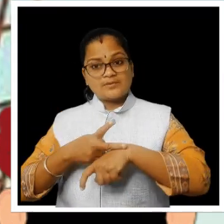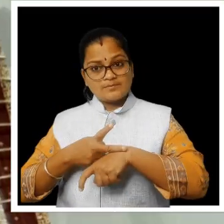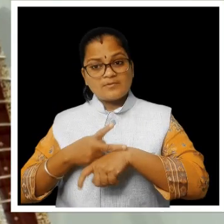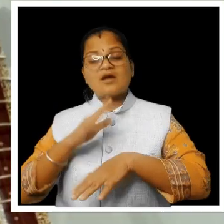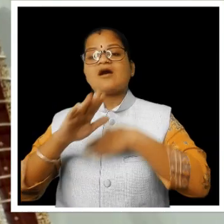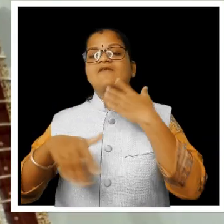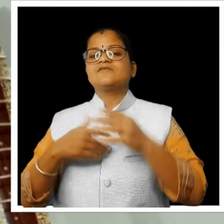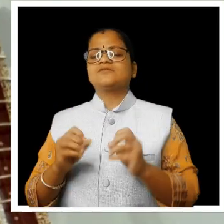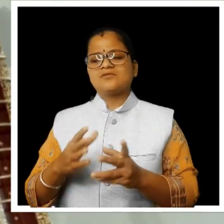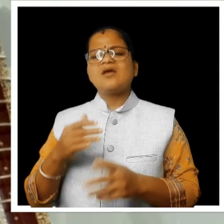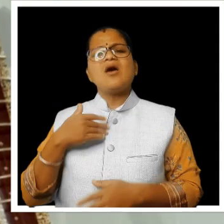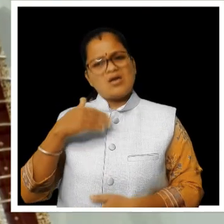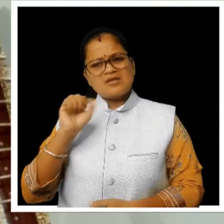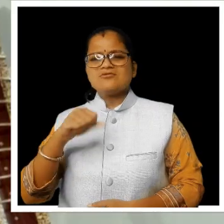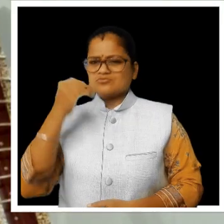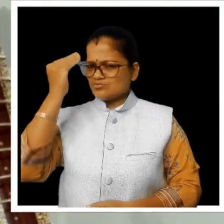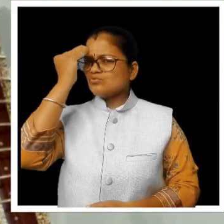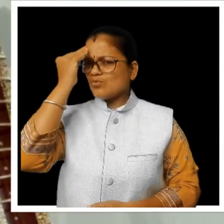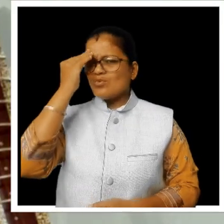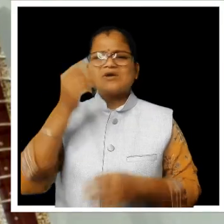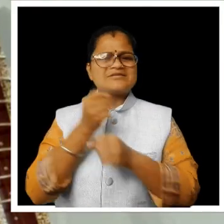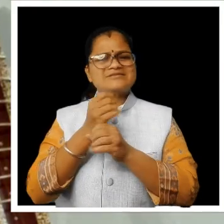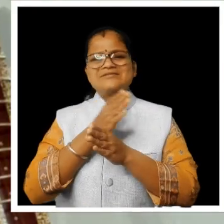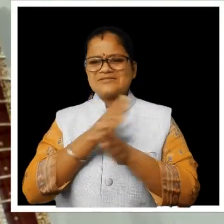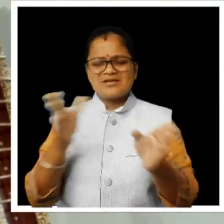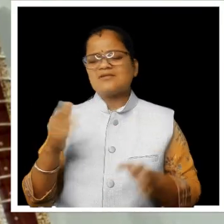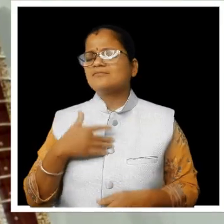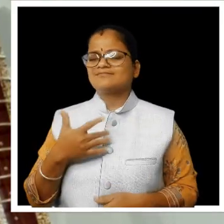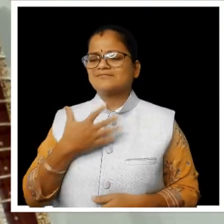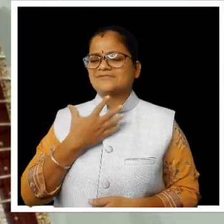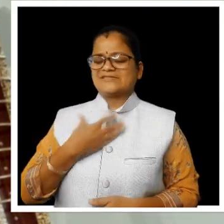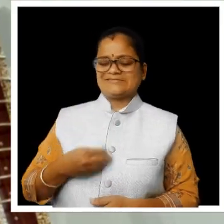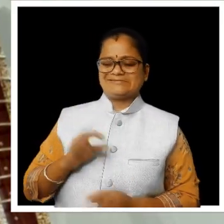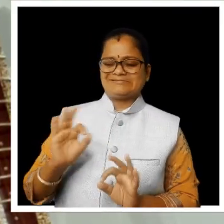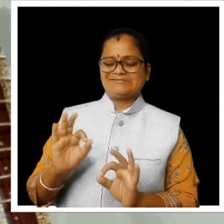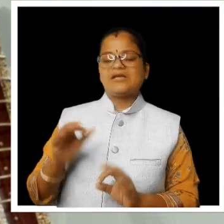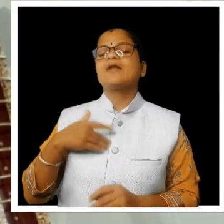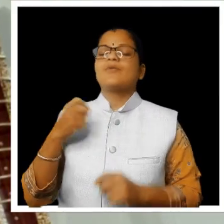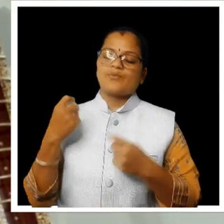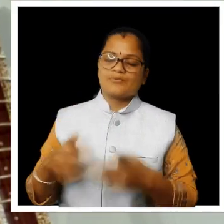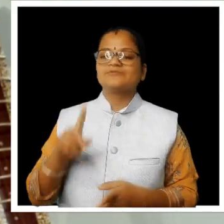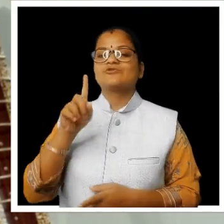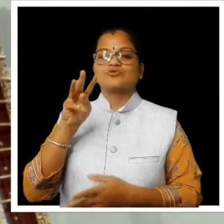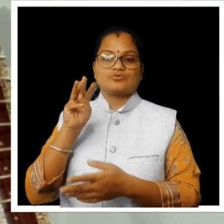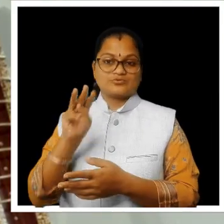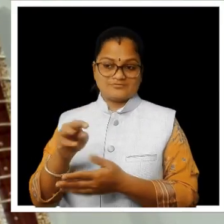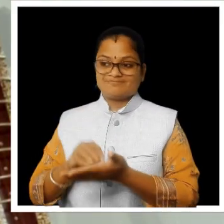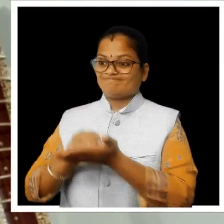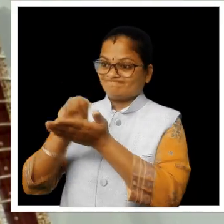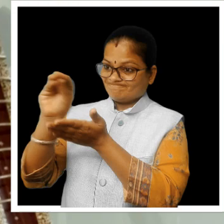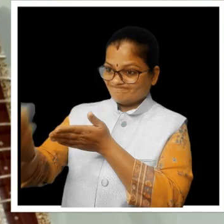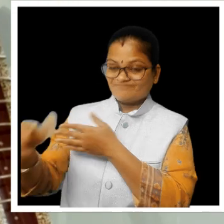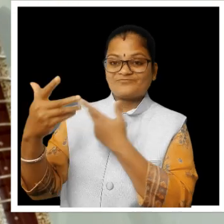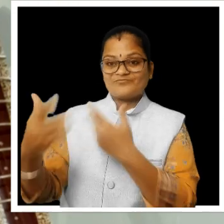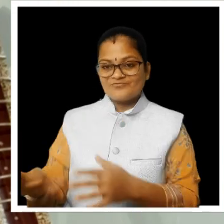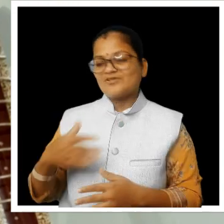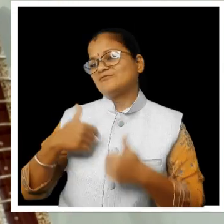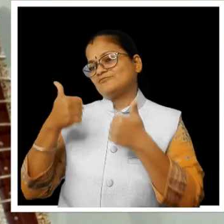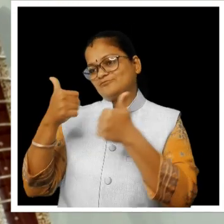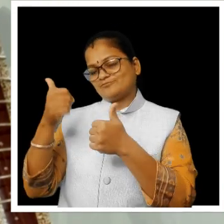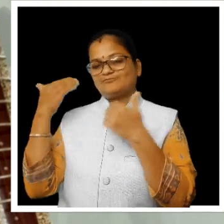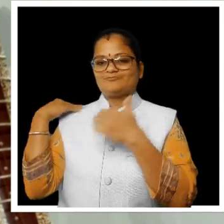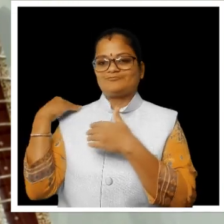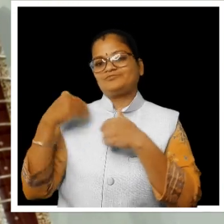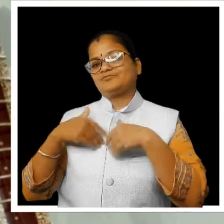ಹೇಳ್ತಾನೆ. ಇವನಿಗೆ ಆಲ್ರೆಡಿ ಈ ಥರದ ಐಡಿಯಾಗಳಿರುತ್ತೆ, ಆದರೂ ಕೂಡ ಅವನ್ನ ಡಿಸಪಾಯಿಂಟ್ ಮಾಡಬಾರ್ದು ಅಂತ ಹೇಳಿ 1,000 ಕೊಟ್ಟಿದ್ದನ್ನು ಥ್ಯಾಂಕ್ ಯು,